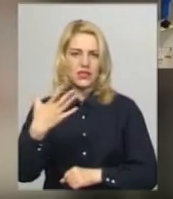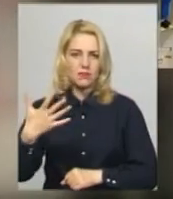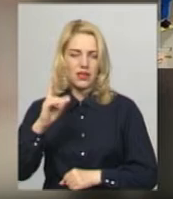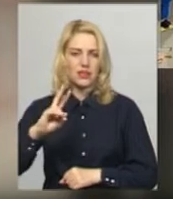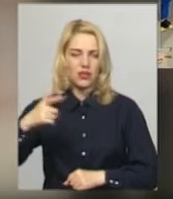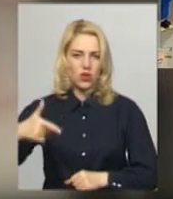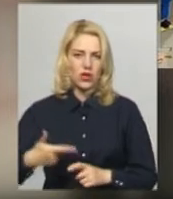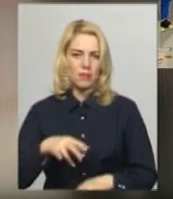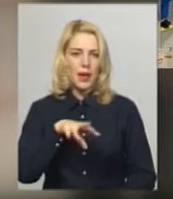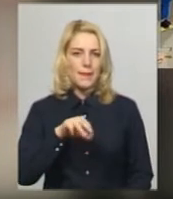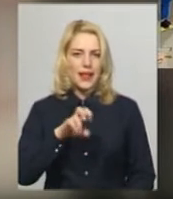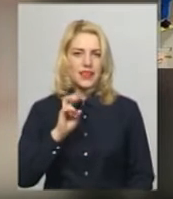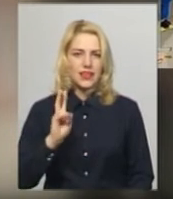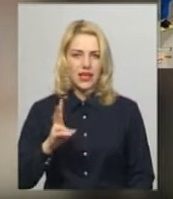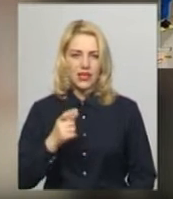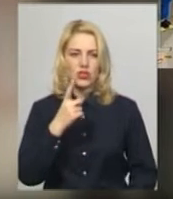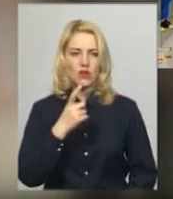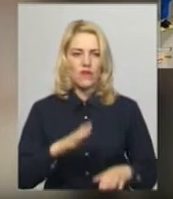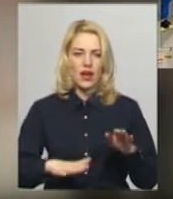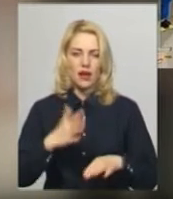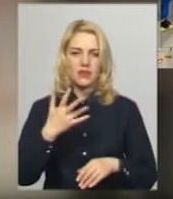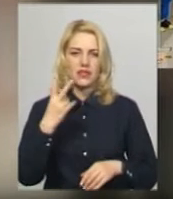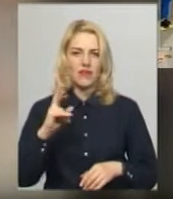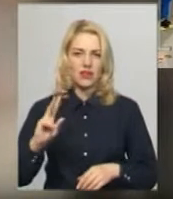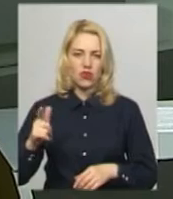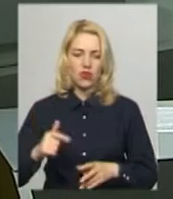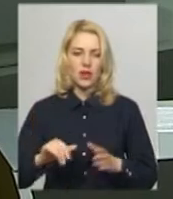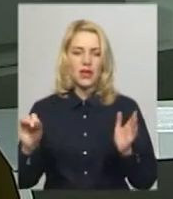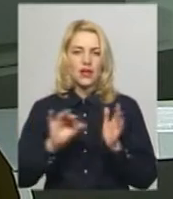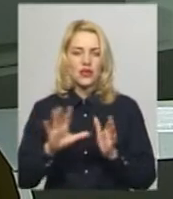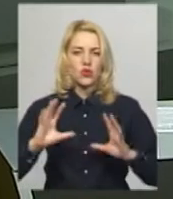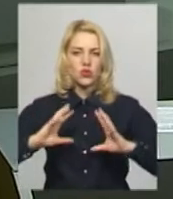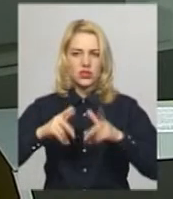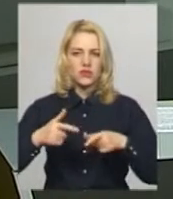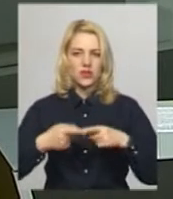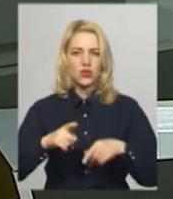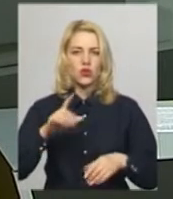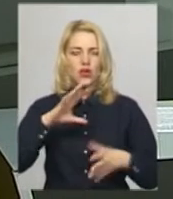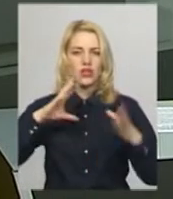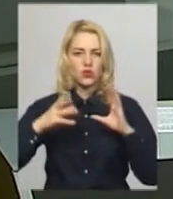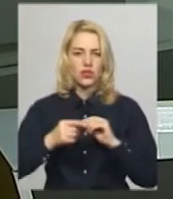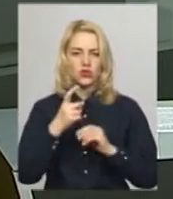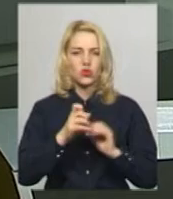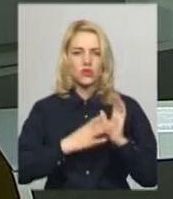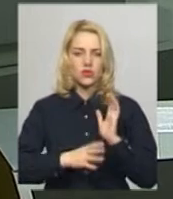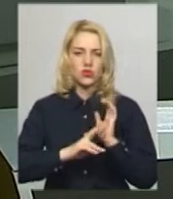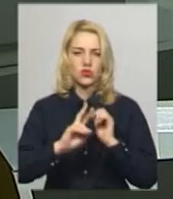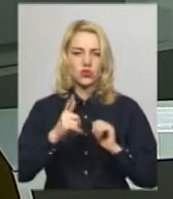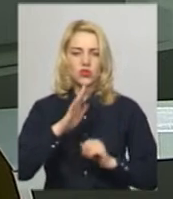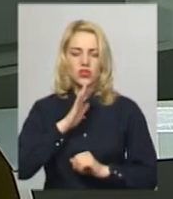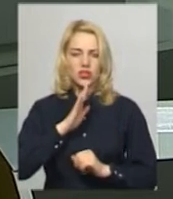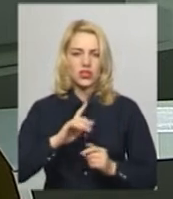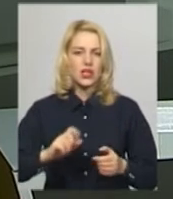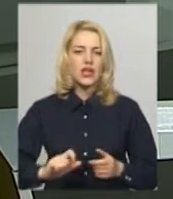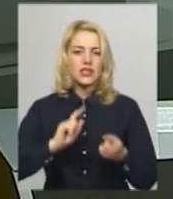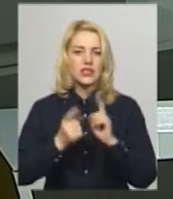кілограмів. Тетяна Мельник в вазі до 72 кілограмів встановила рекорд світу з результатом 190 кілограмів. При цьому українка стала